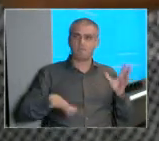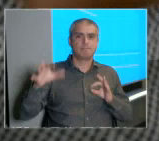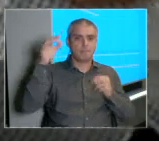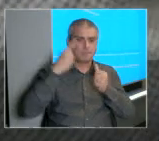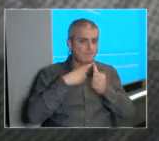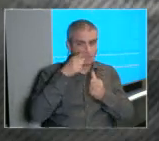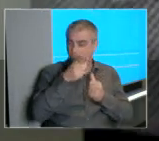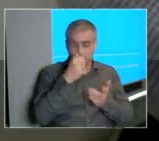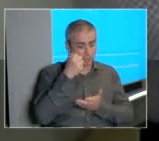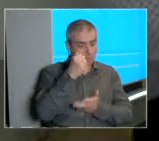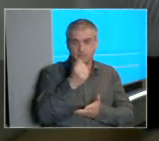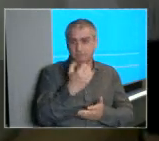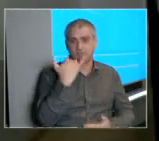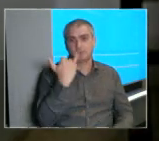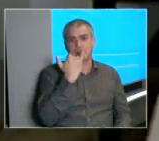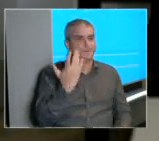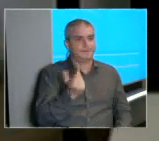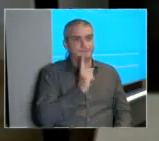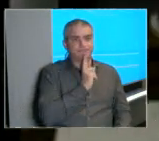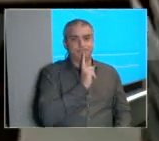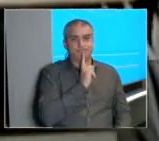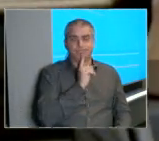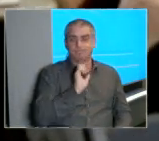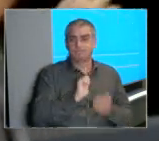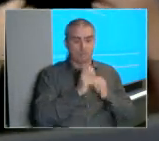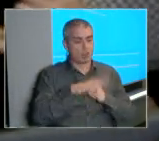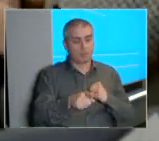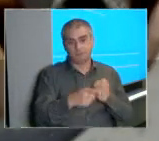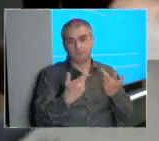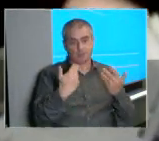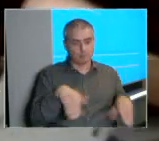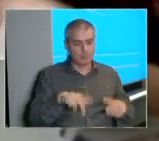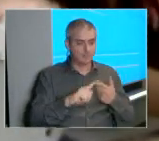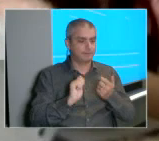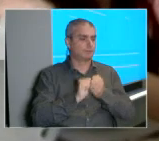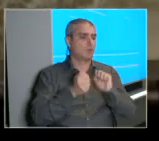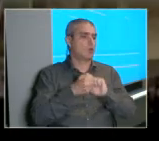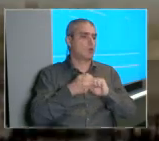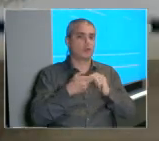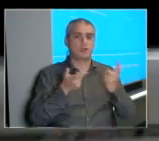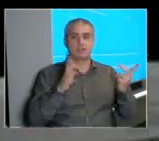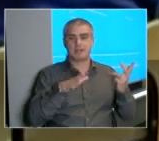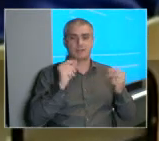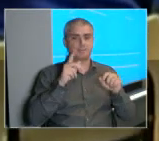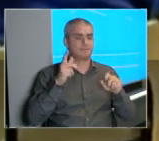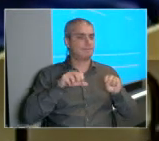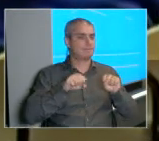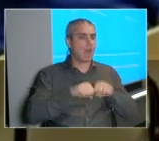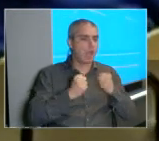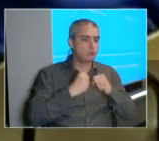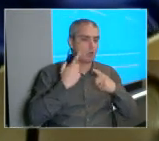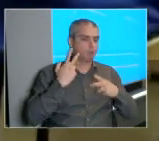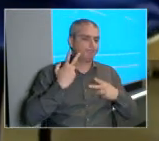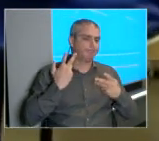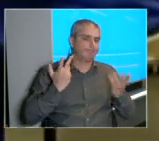בפריפריה, ששם התקציבים תמיד איכשהו לא מגיעים, או ילדים שהם ילדים נכים, או ילדים עם לקויות, איך הדברים